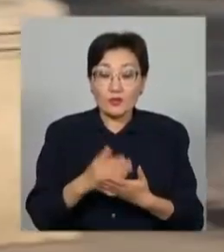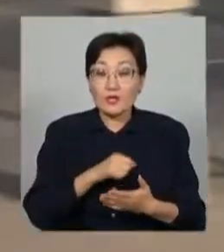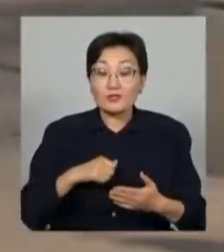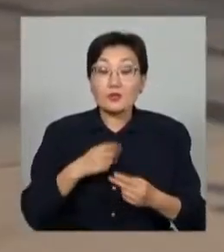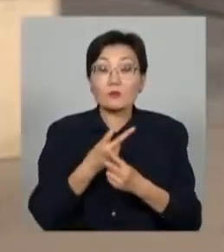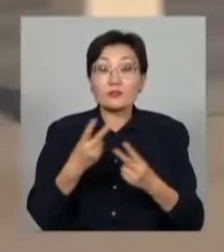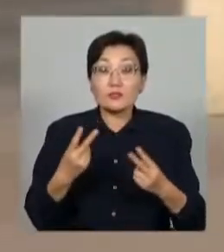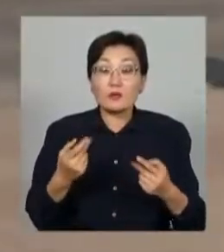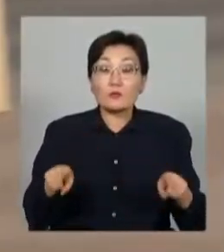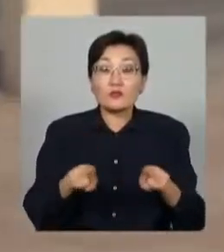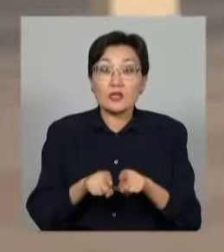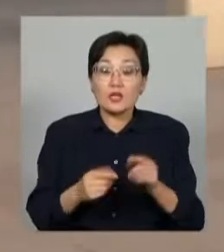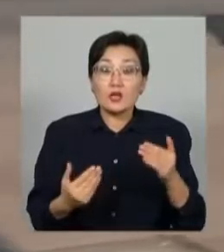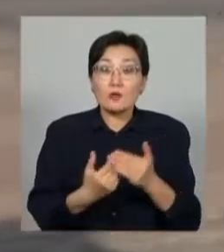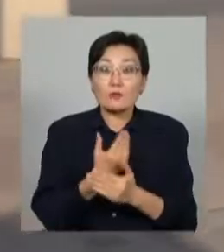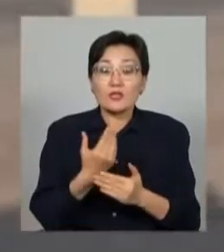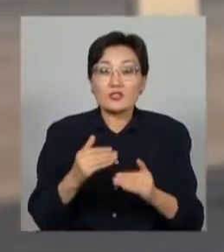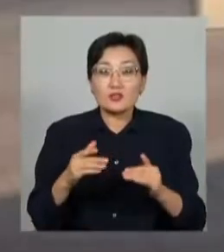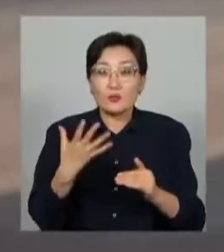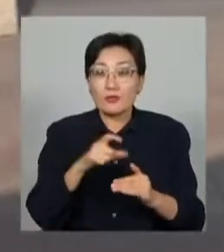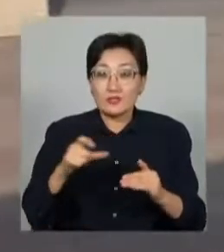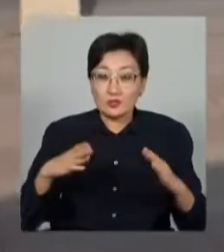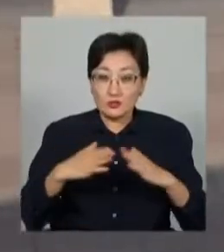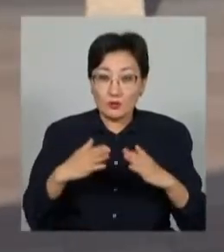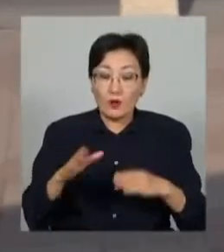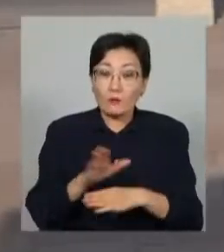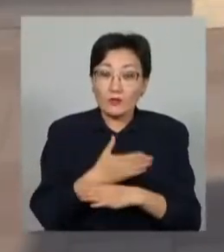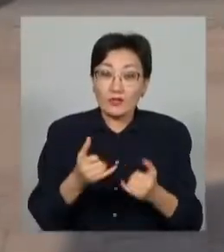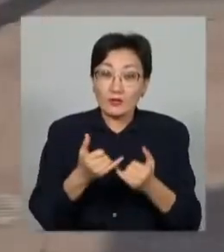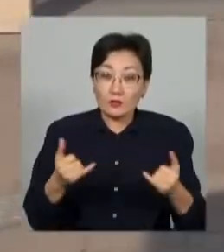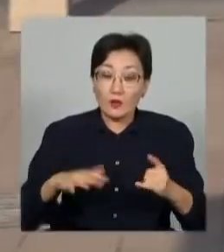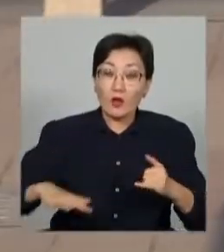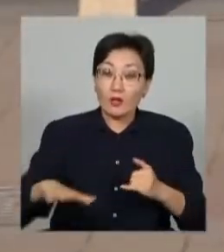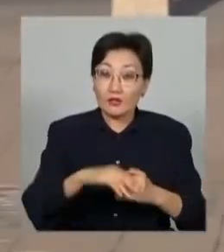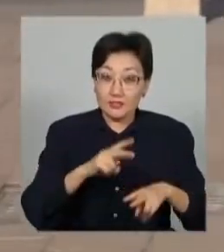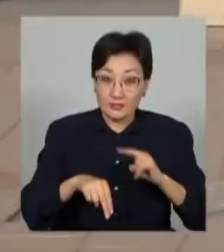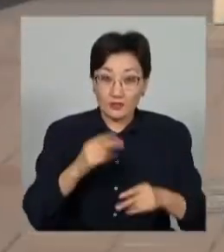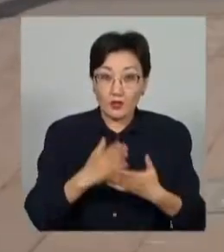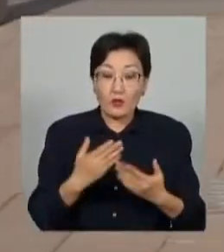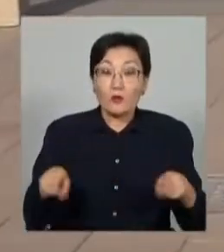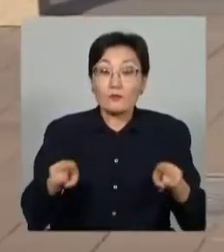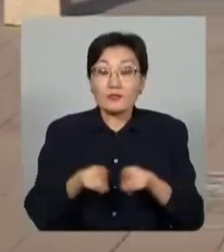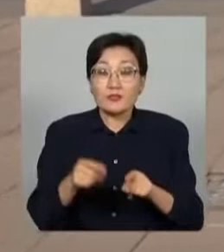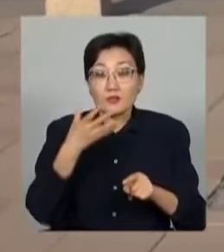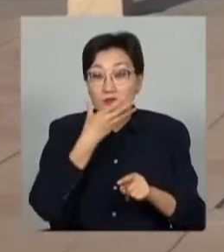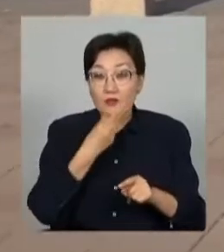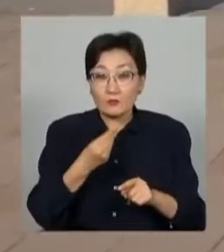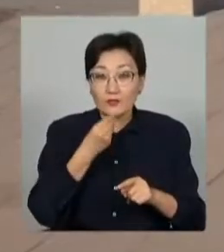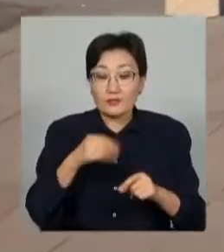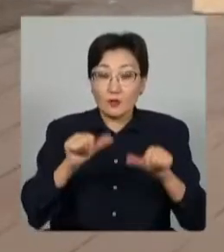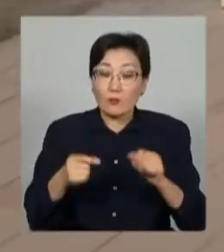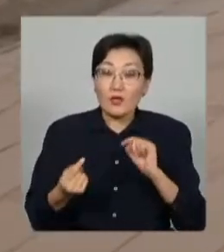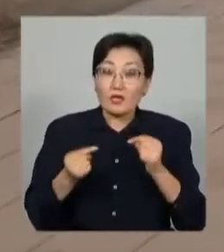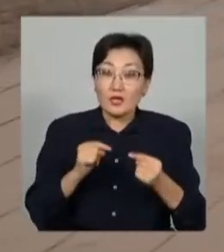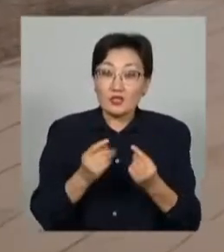көріп тұрғандай дәл осындай су жаңа 5 қабатты тұрғын үймен серуендеуге арналған алаңдар салынған. Ал дәл осы әдемі көрініске қарама-қарсы